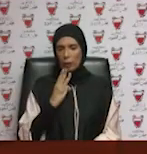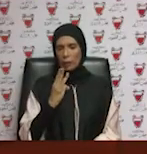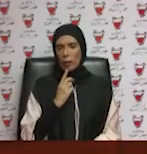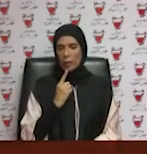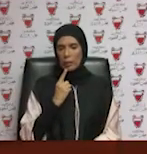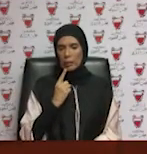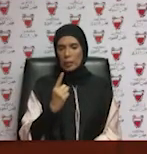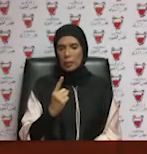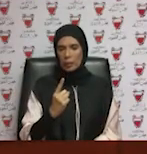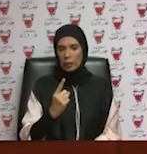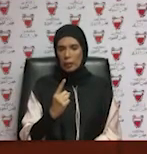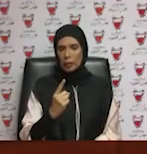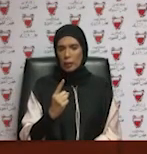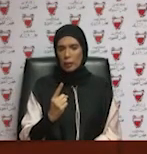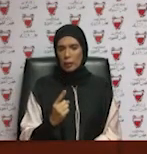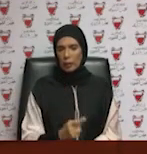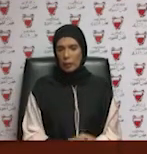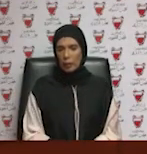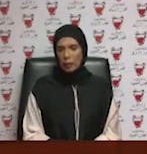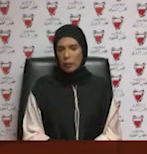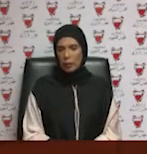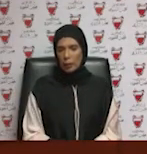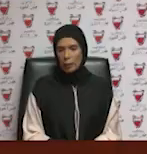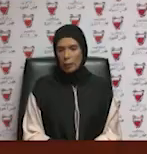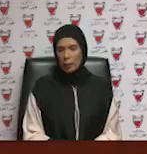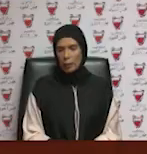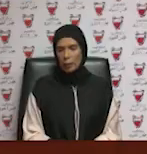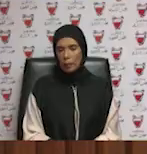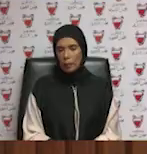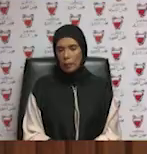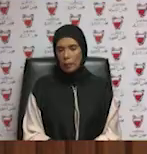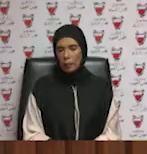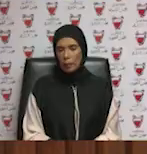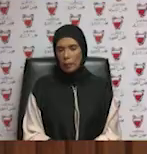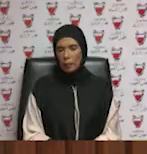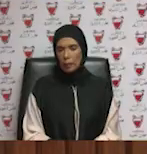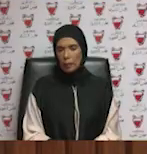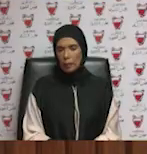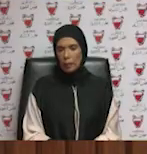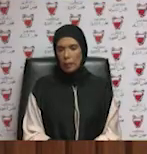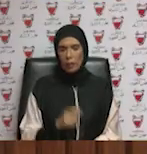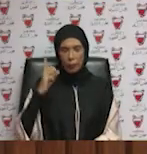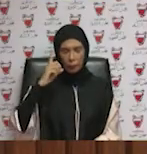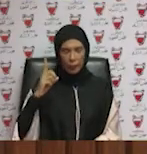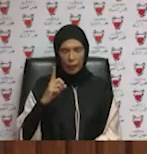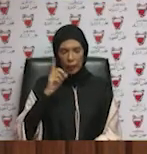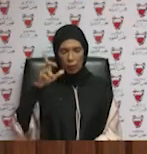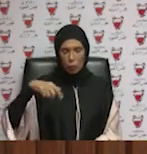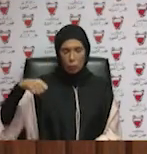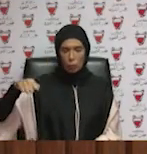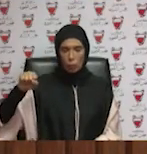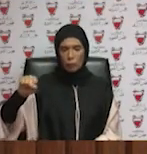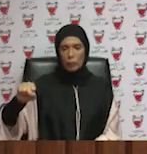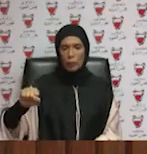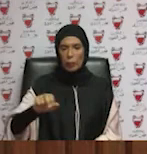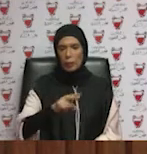3 سنوات بشرط أن يعني يؤخذ رأي الجهات المعنية